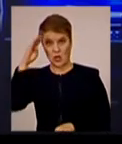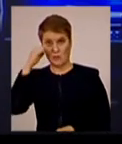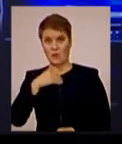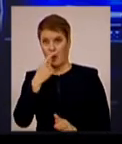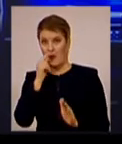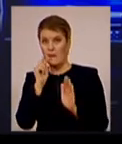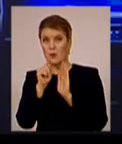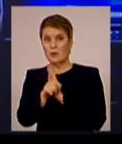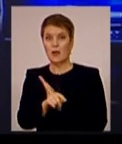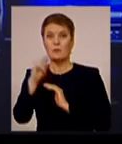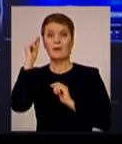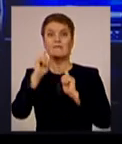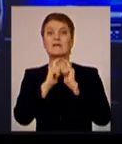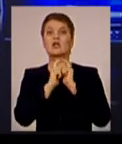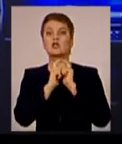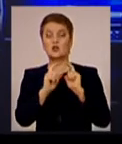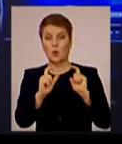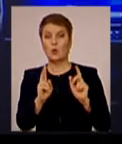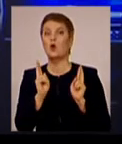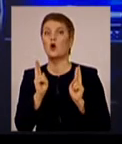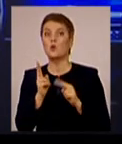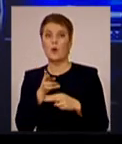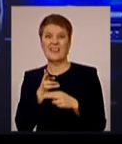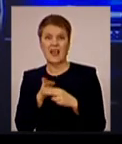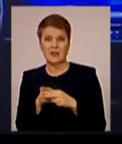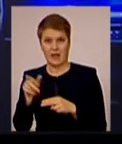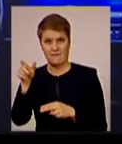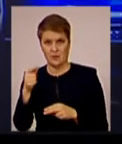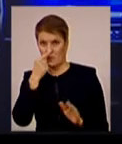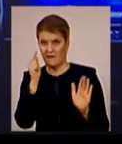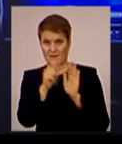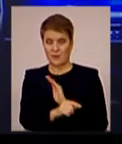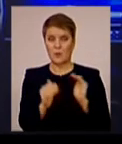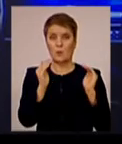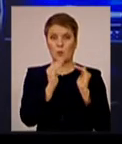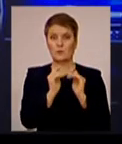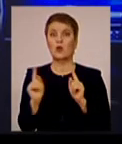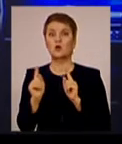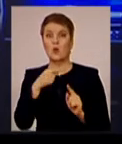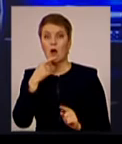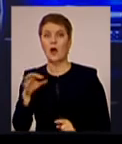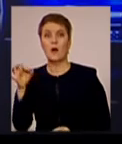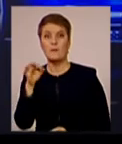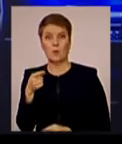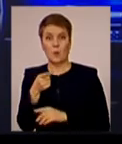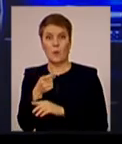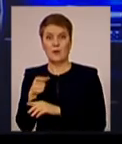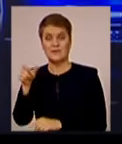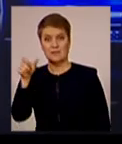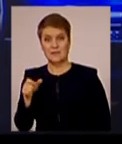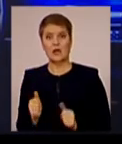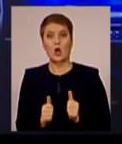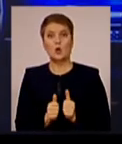віддаленій громаді на півночі Каліфорнії. Хто не дав йому увірватися до будівлі та що кажуть про стрільця сусіди, розповість Олена